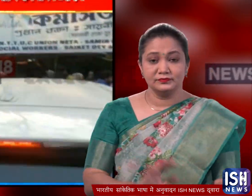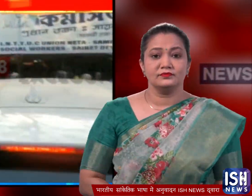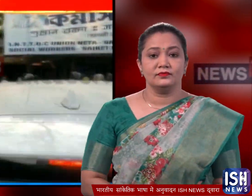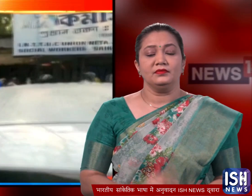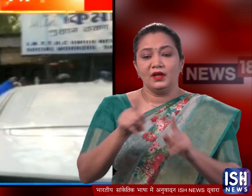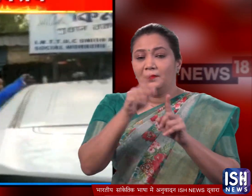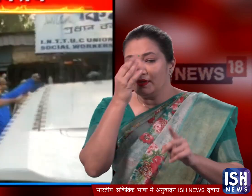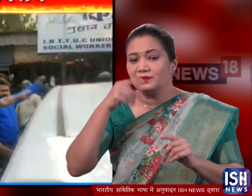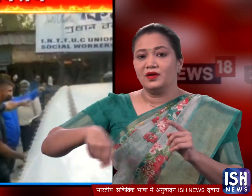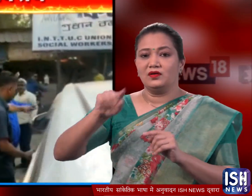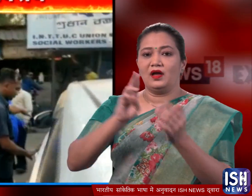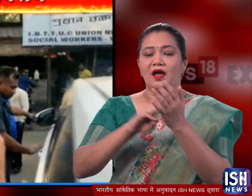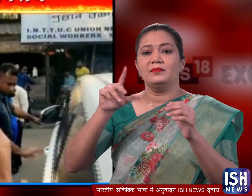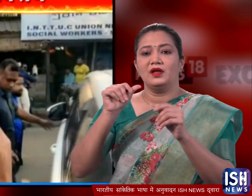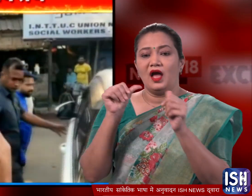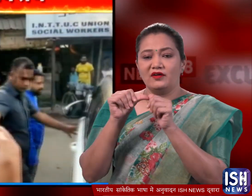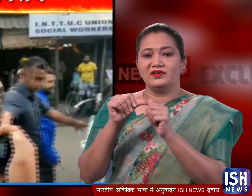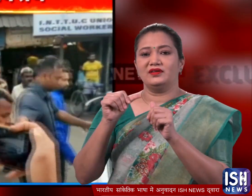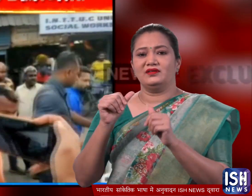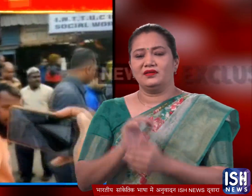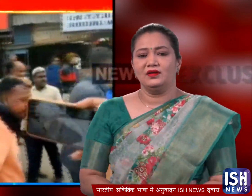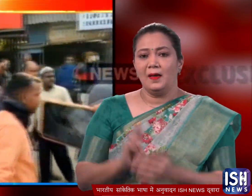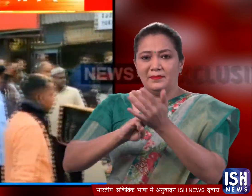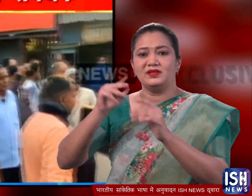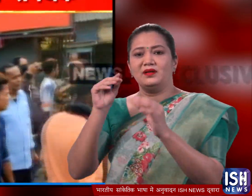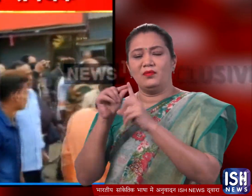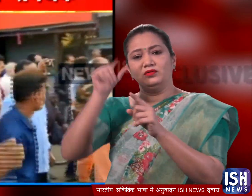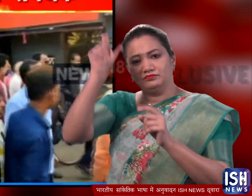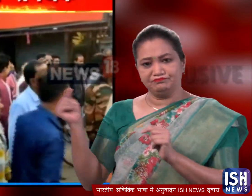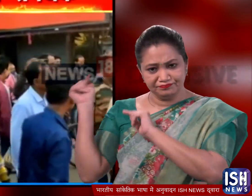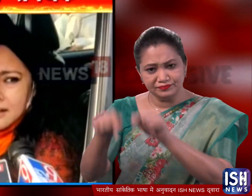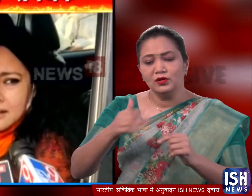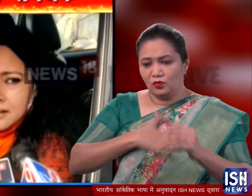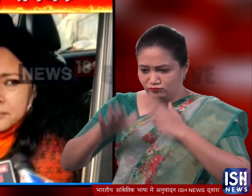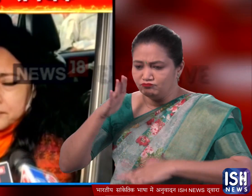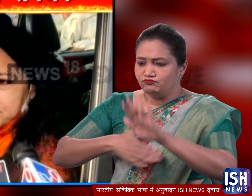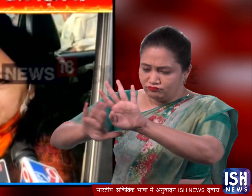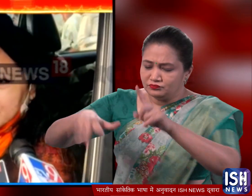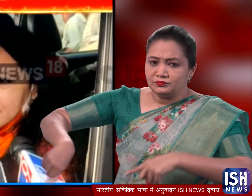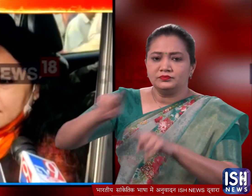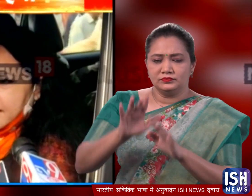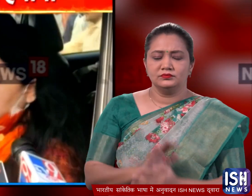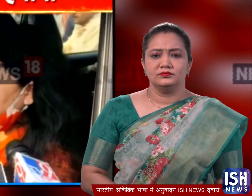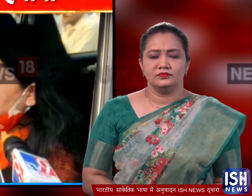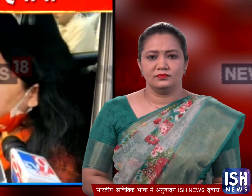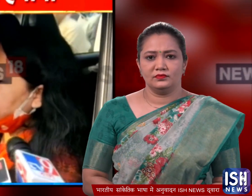इस दौरान बीजेपी की विधायक अग्निमित्रा पॉल अपने समर्थकों के बीच पहुंची और माहौल को शांत करने की कोशिश करने लगी।